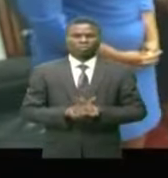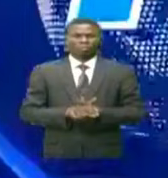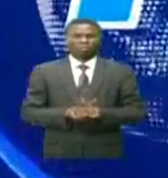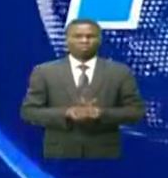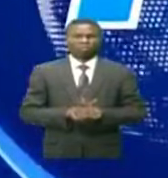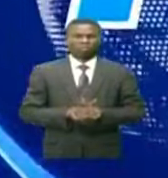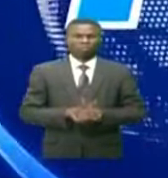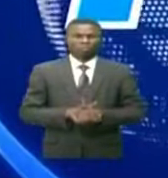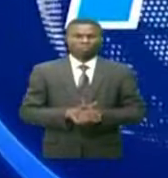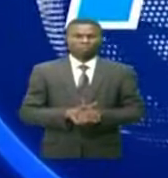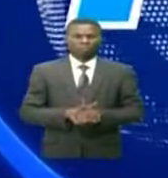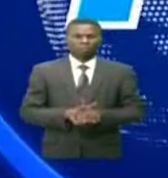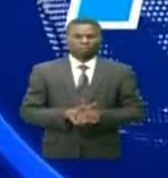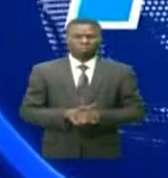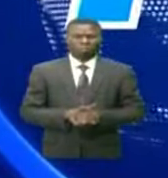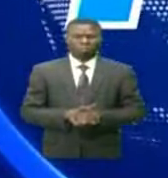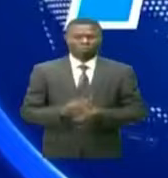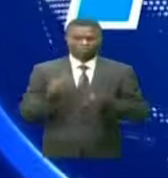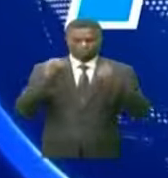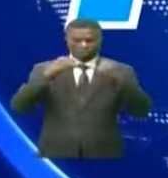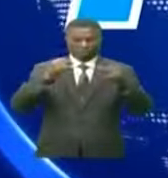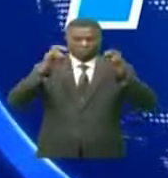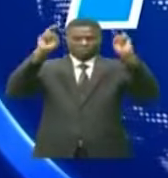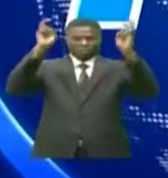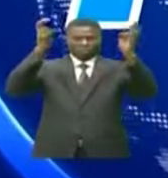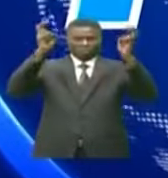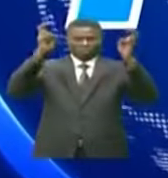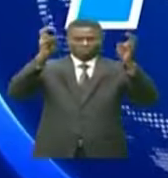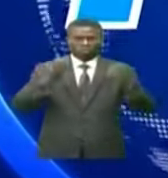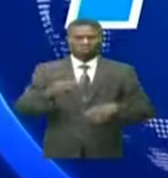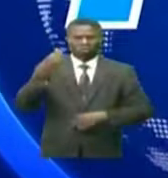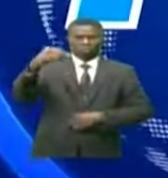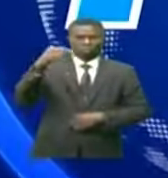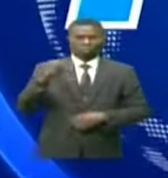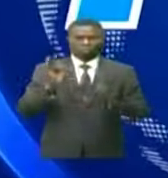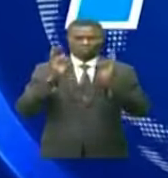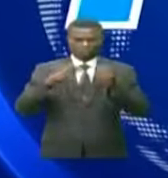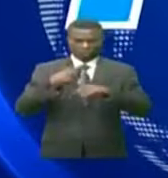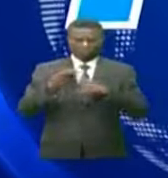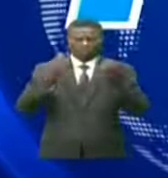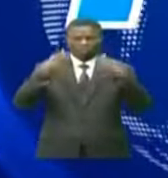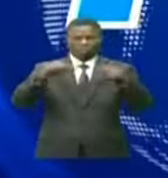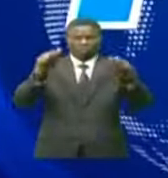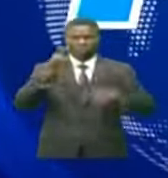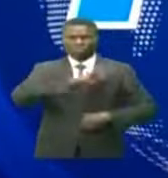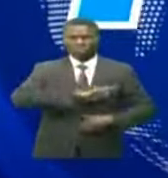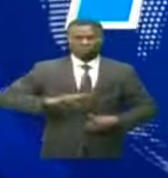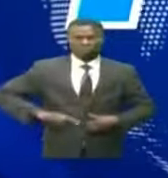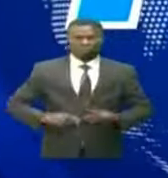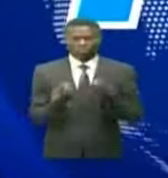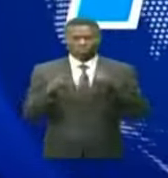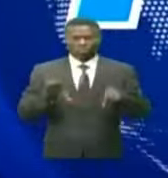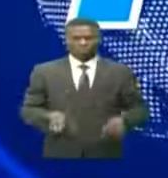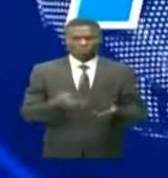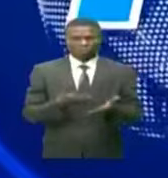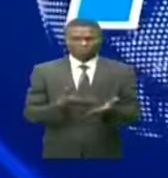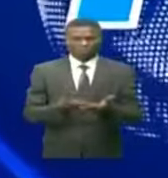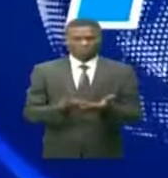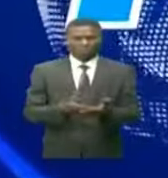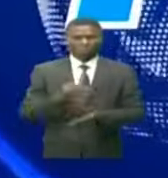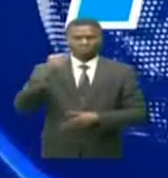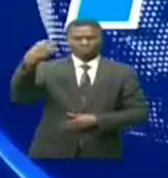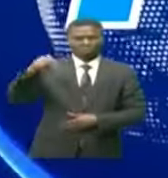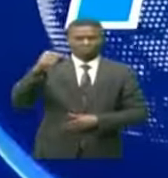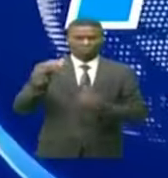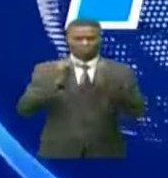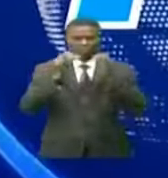ZLECAF. Comme annoncé en titre, un nouveau café va être commercialisé en République démocratique du Congo. Le café